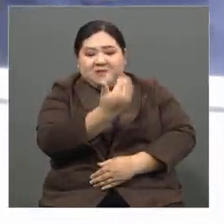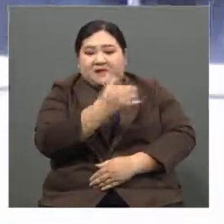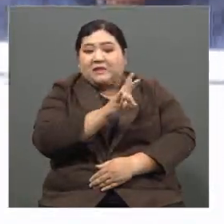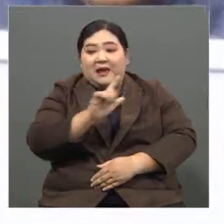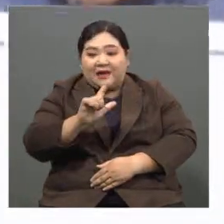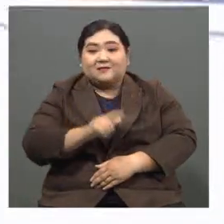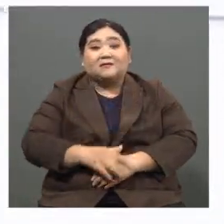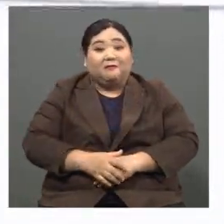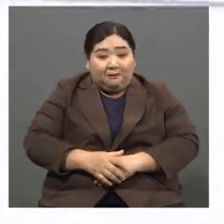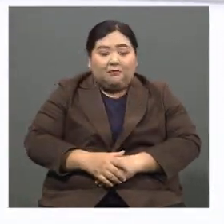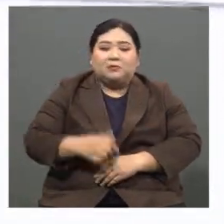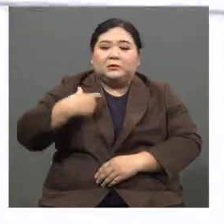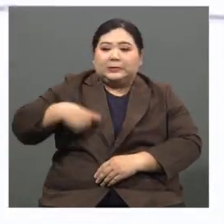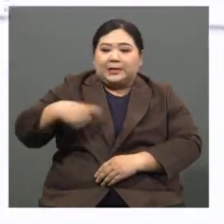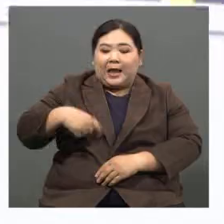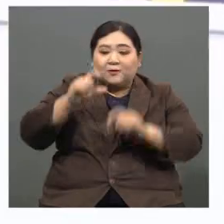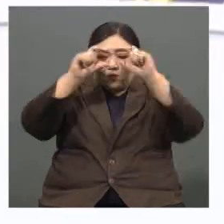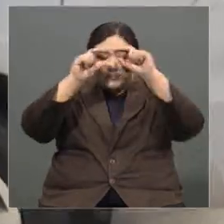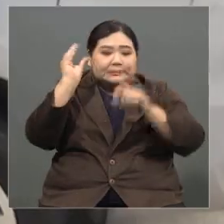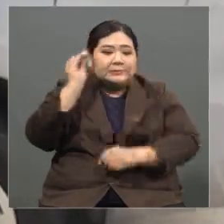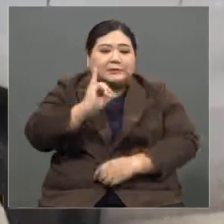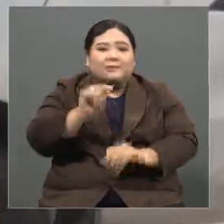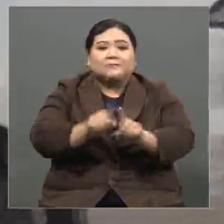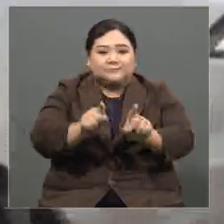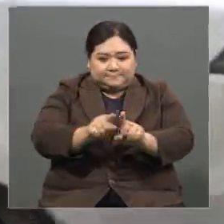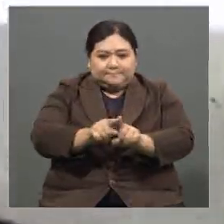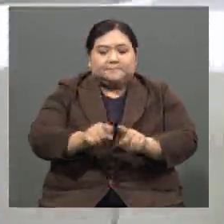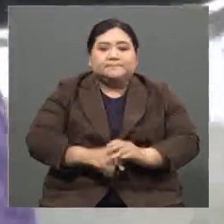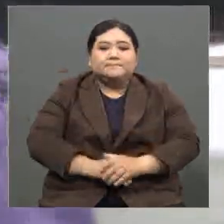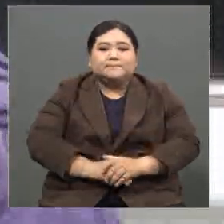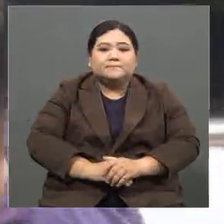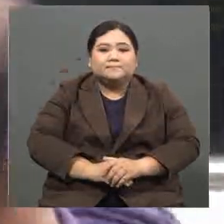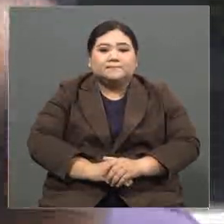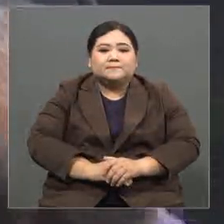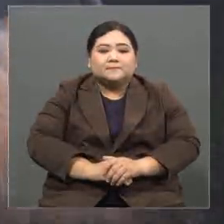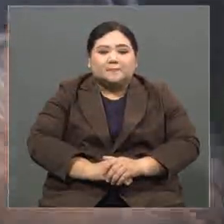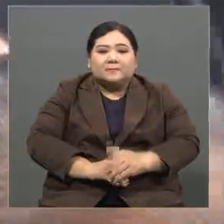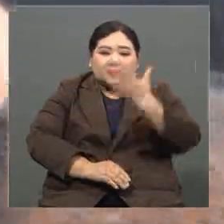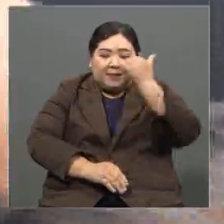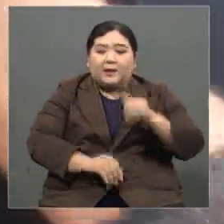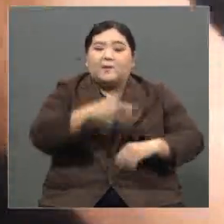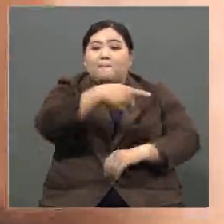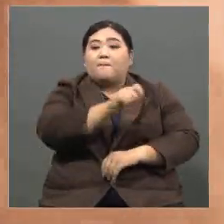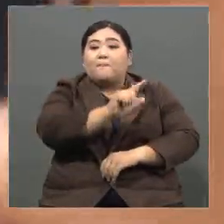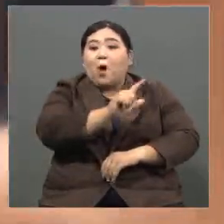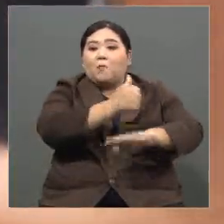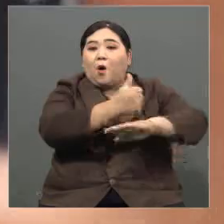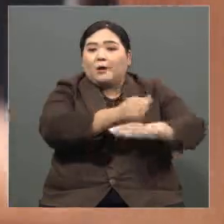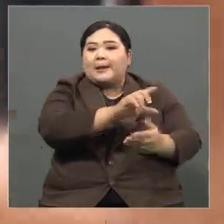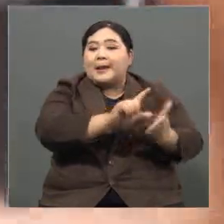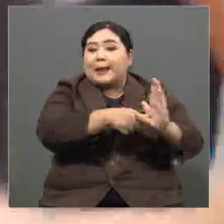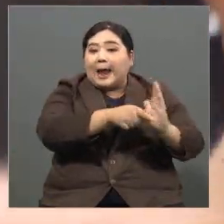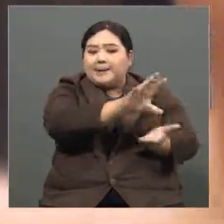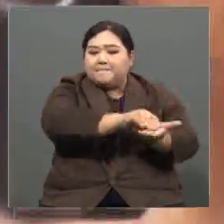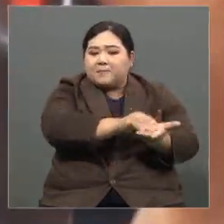ตัวเองทนายความได้ยินเสียงคลิปเสียงมยก็ยังไม่ได้ยินเสียงจากคลิปเสียงแต่อย่างใดนะคะเพราะว่าเลขาของบอสพอเนี่ยกำลังรวบรวม